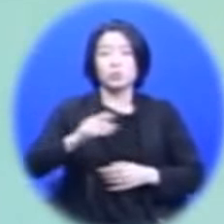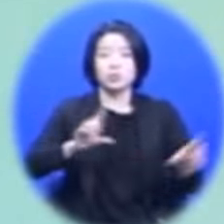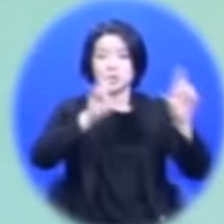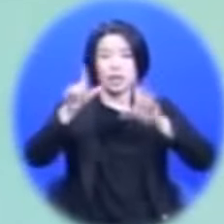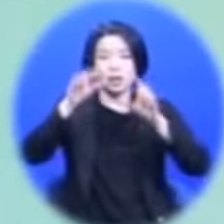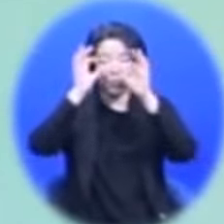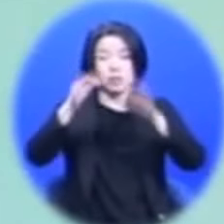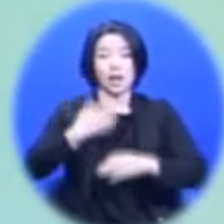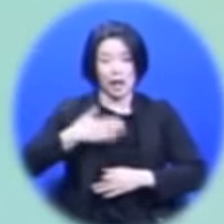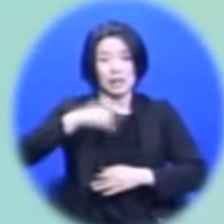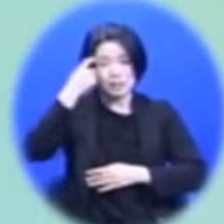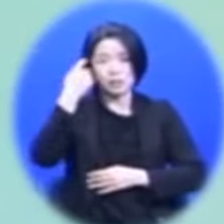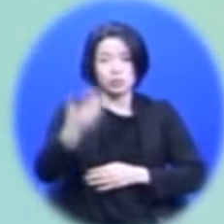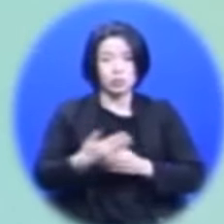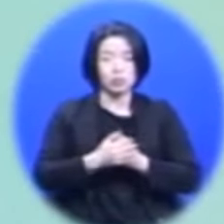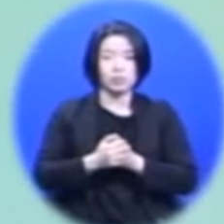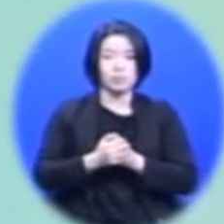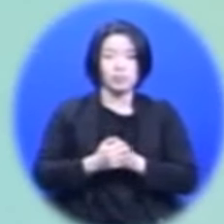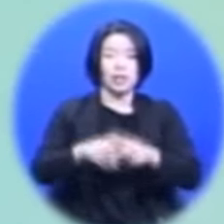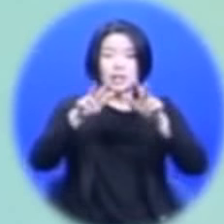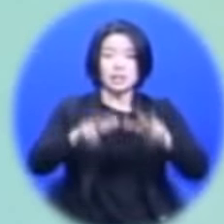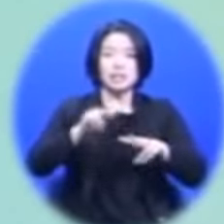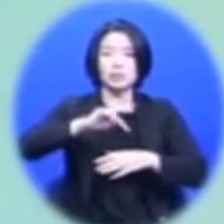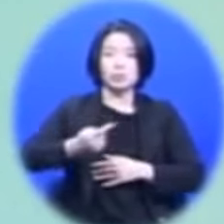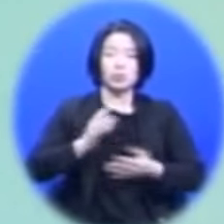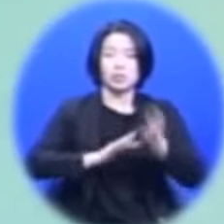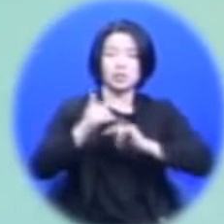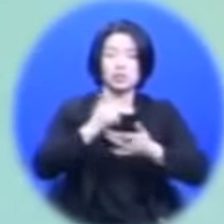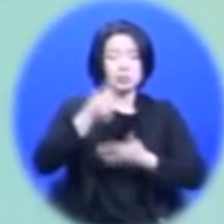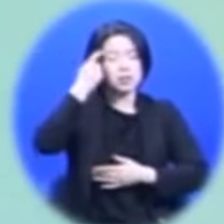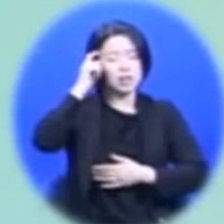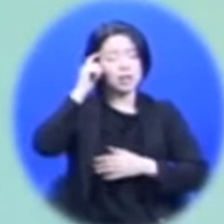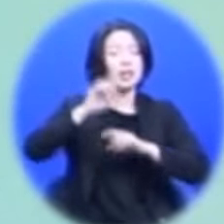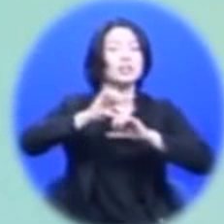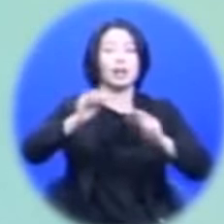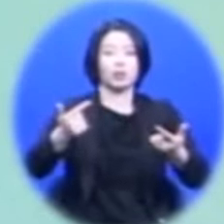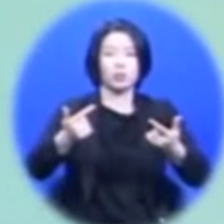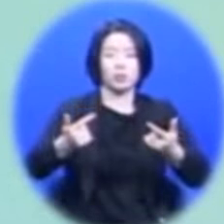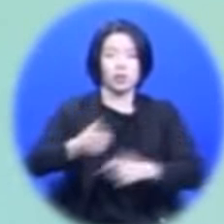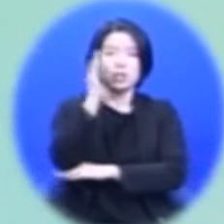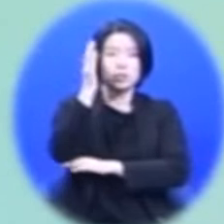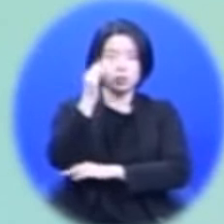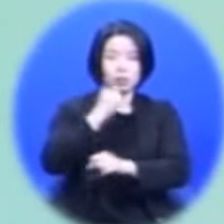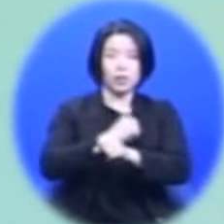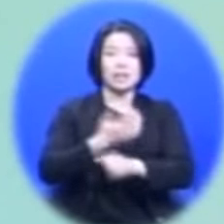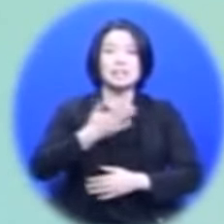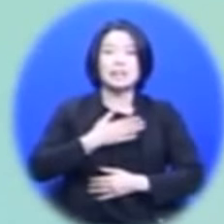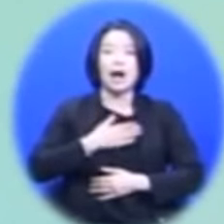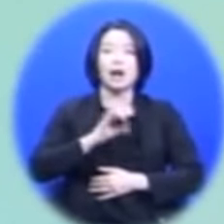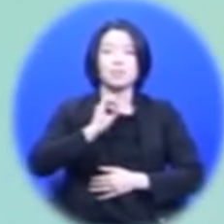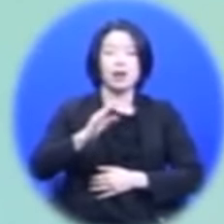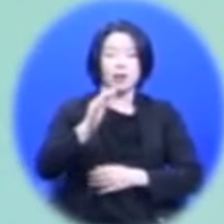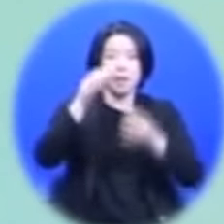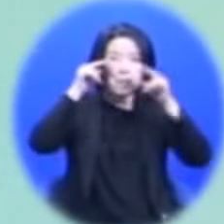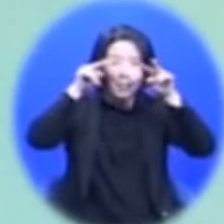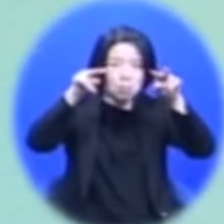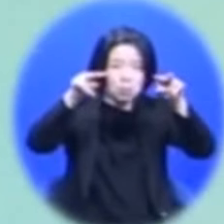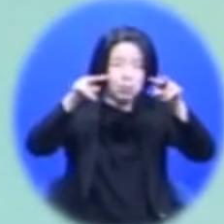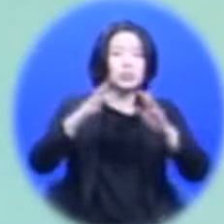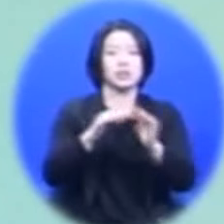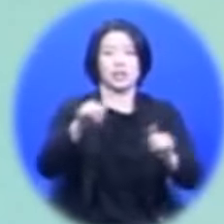살아보시니까 아시잖아요. 지금도 아마 예수님을 생각하지 않고 설교하는 저만 바라보는 분이 있으실